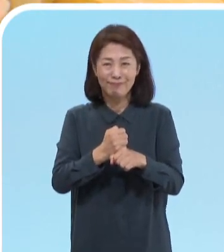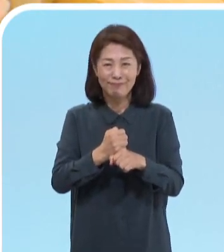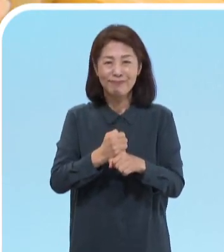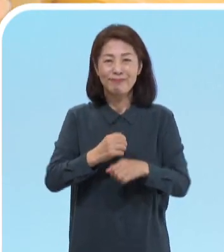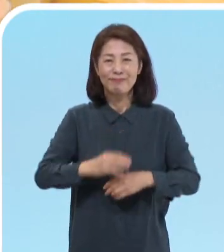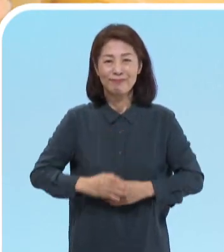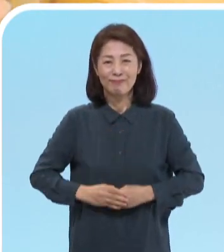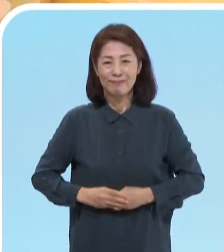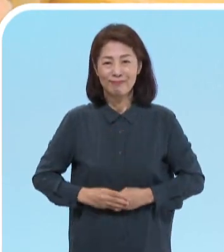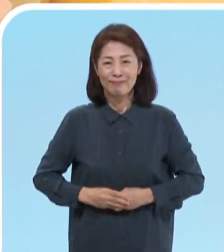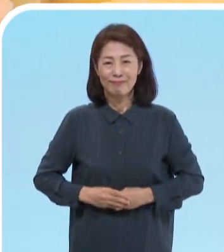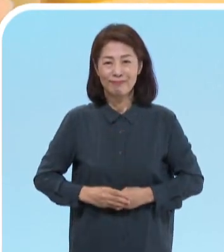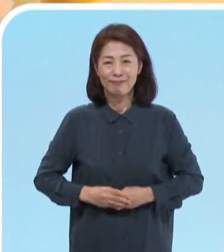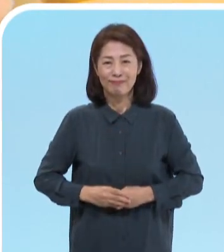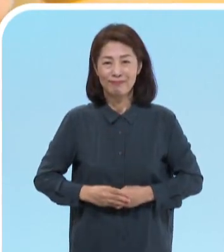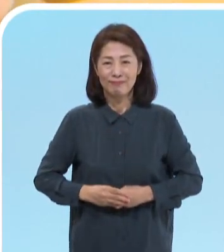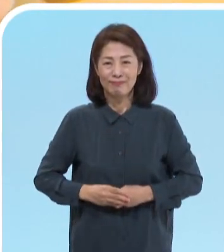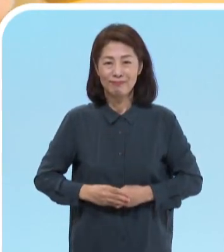役立っています。